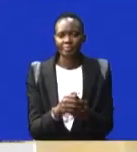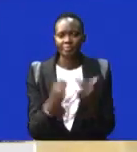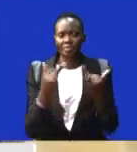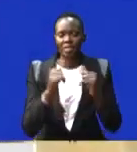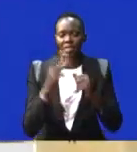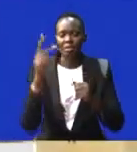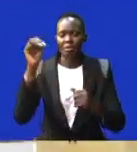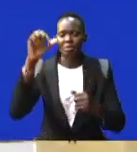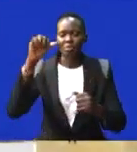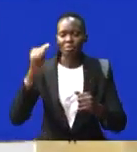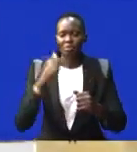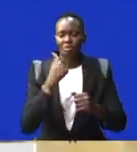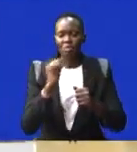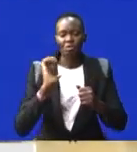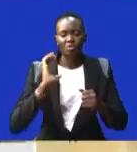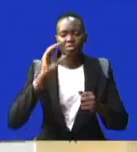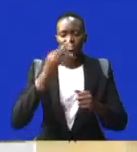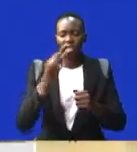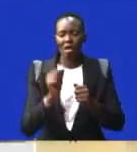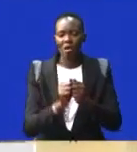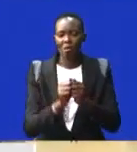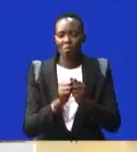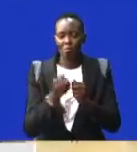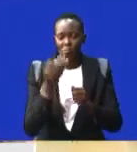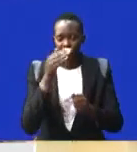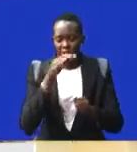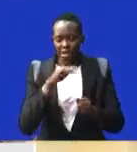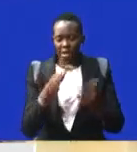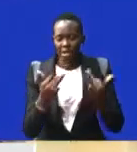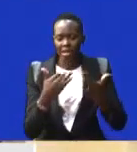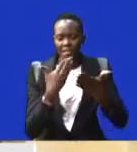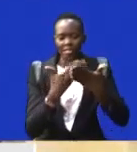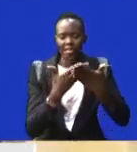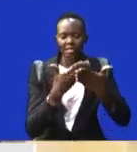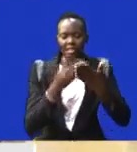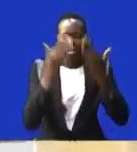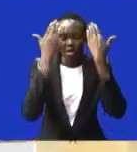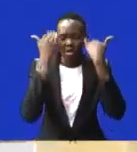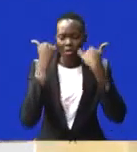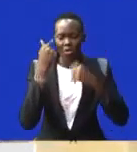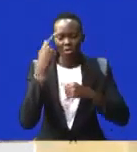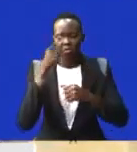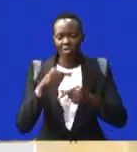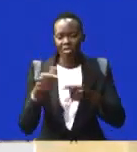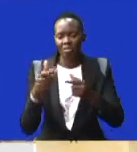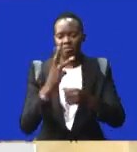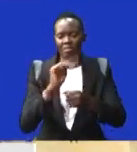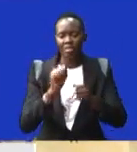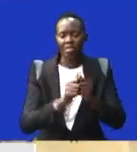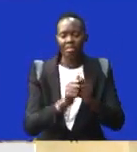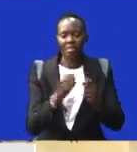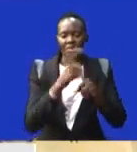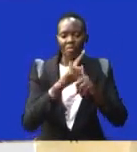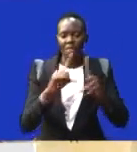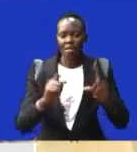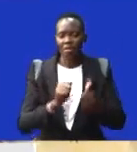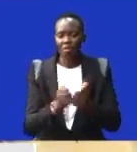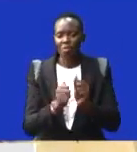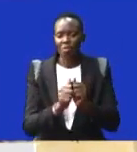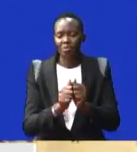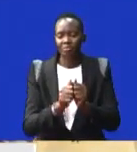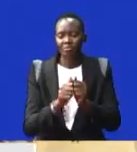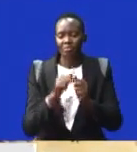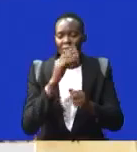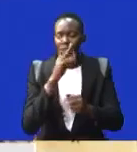Musa Ismail ma en jakom mar oganda no mar Jo-Islam ne odwoko erokamano ne doho kuom duoko ne gi lowo ma owacho ni osebedo kuom oganda ne kuom